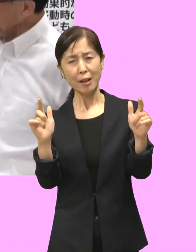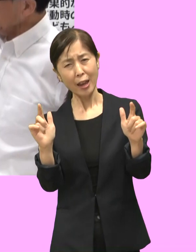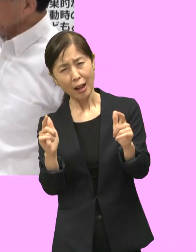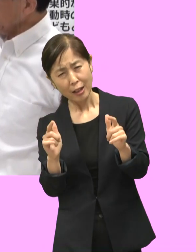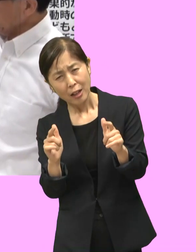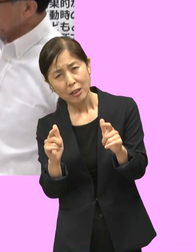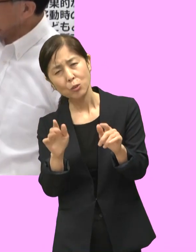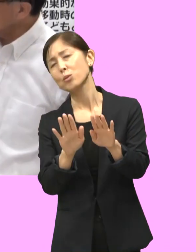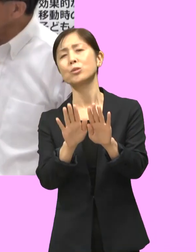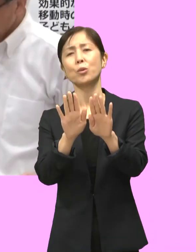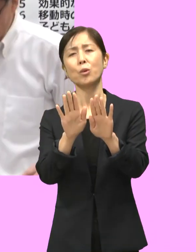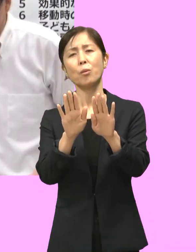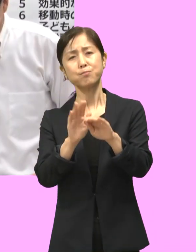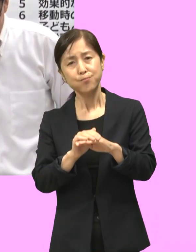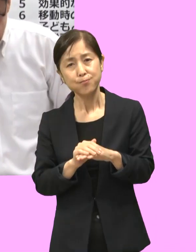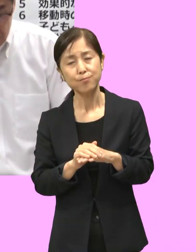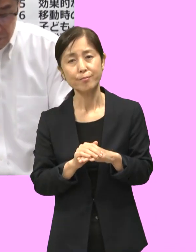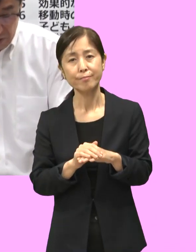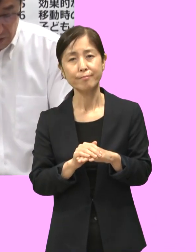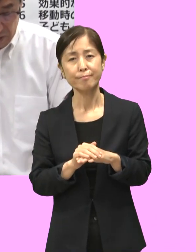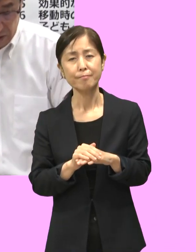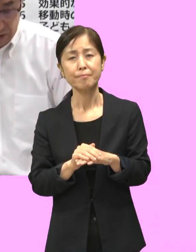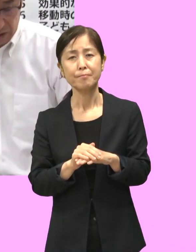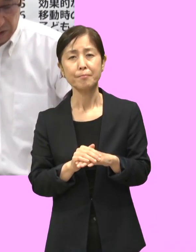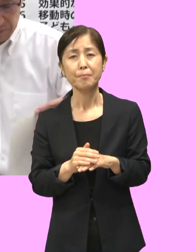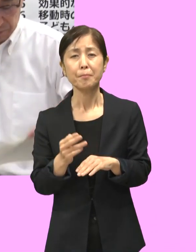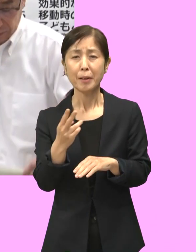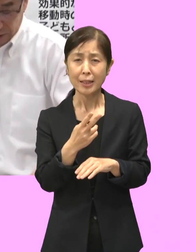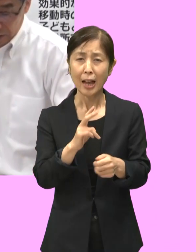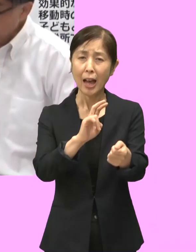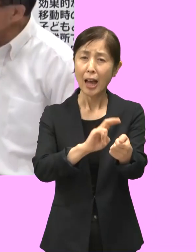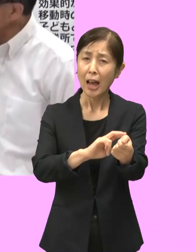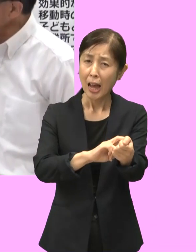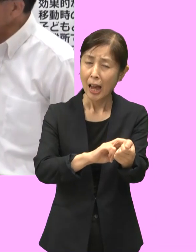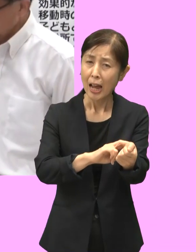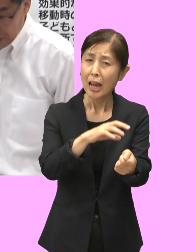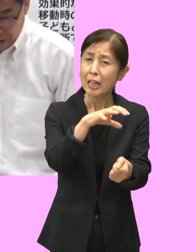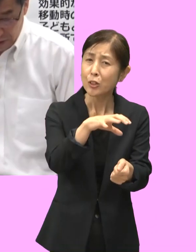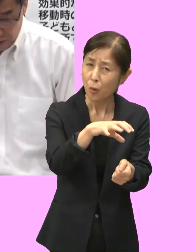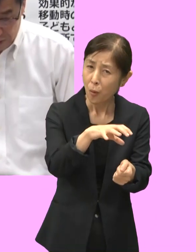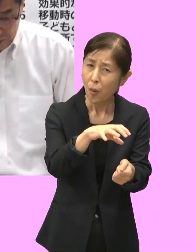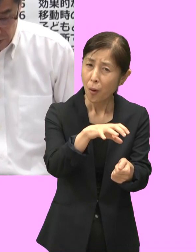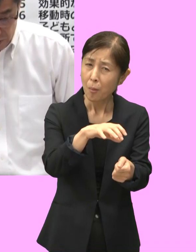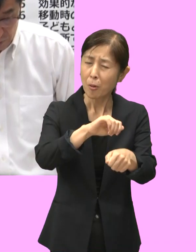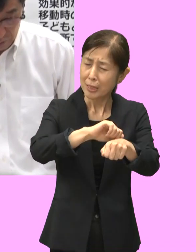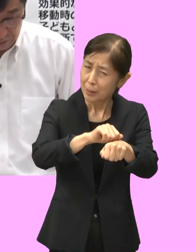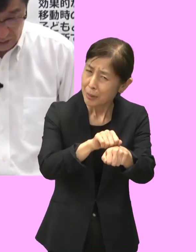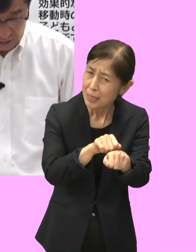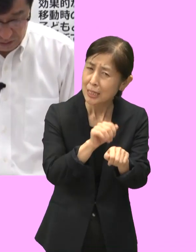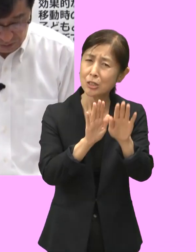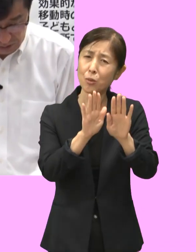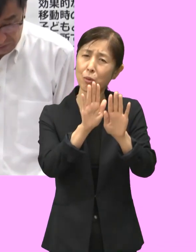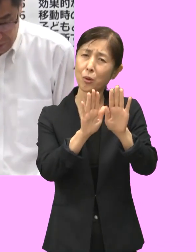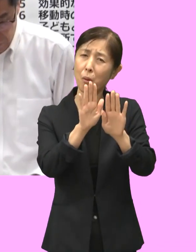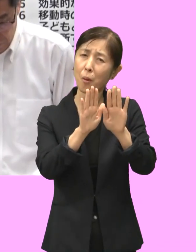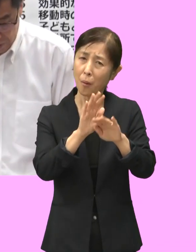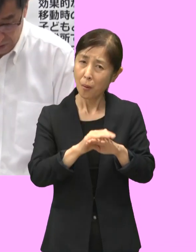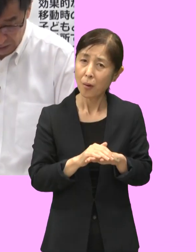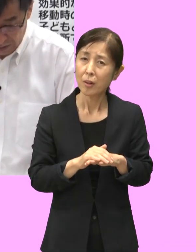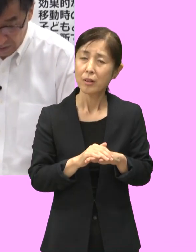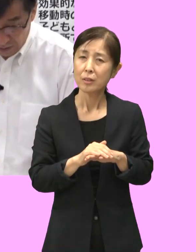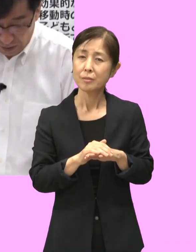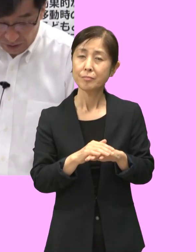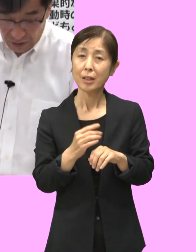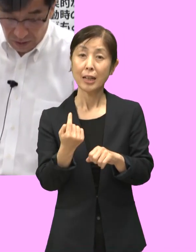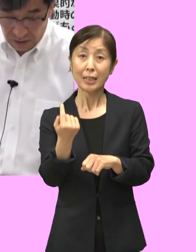という現状にあります。そして、医療の方もですね、大変厳しい状況が引き続き続いておりまして